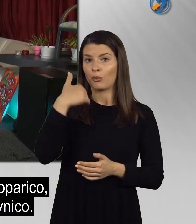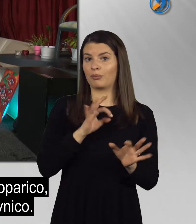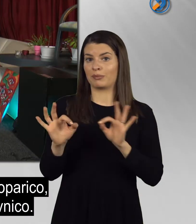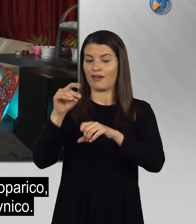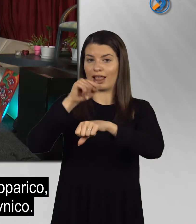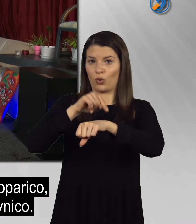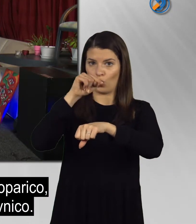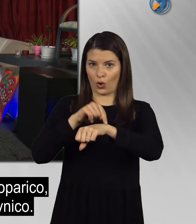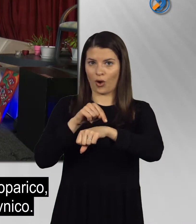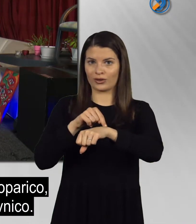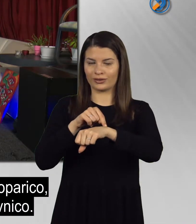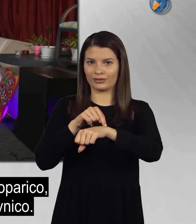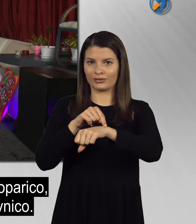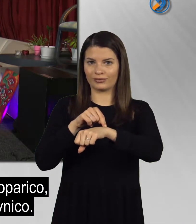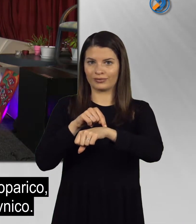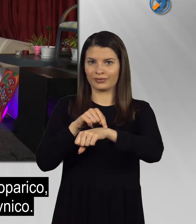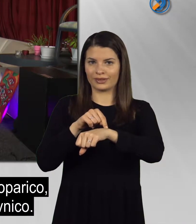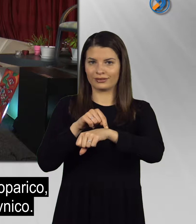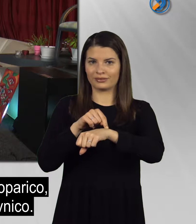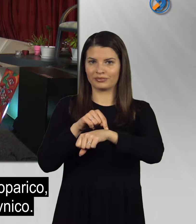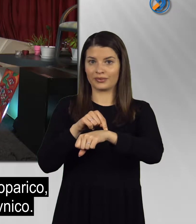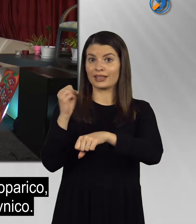Prižgala si bom timer, zato da imamo